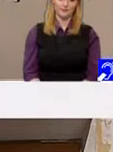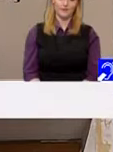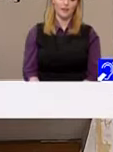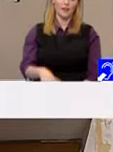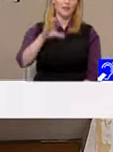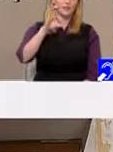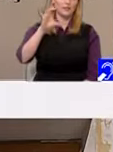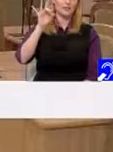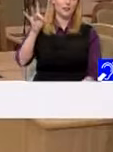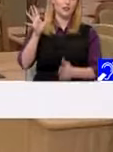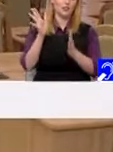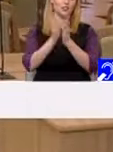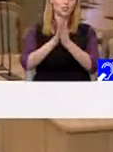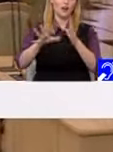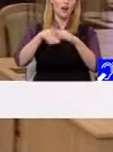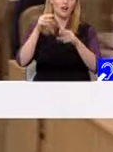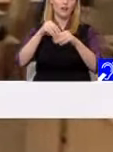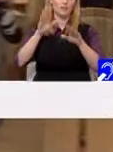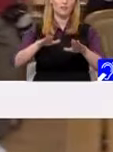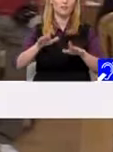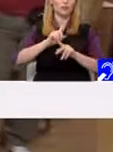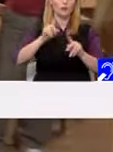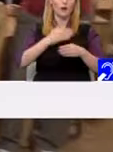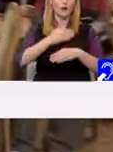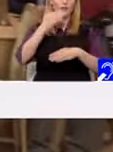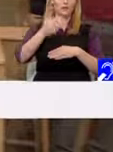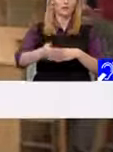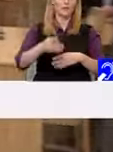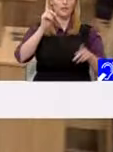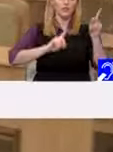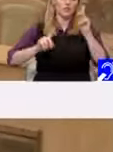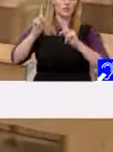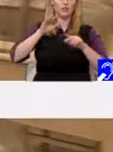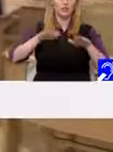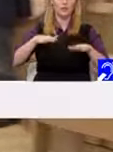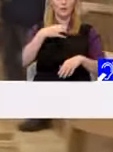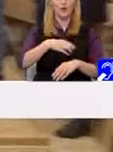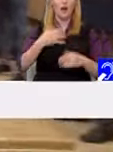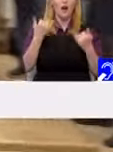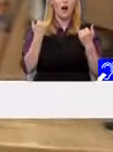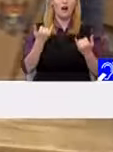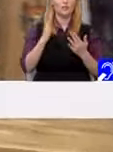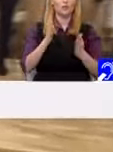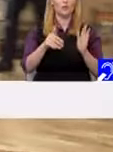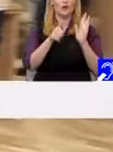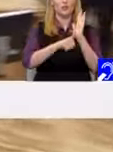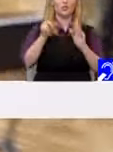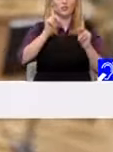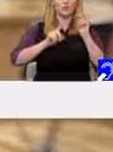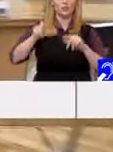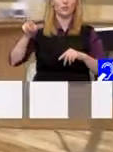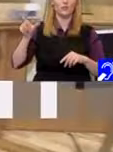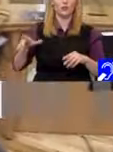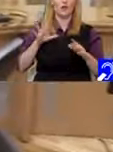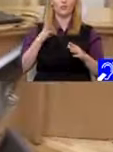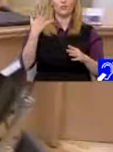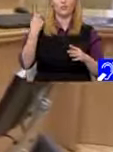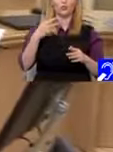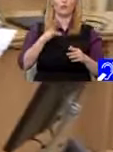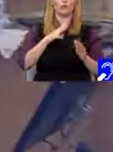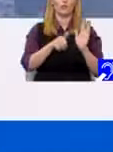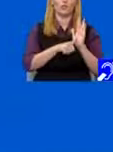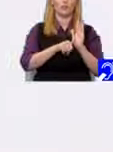Silvia Radu le cere aleșilor locali să nu mai întârzie la ședințele Consiliului Municipal. Astăzi doar 6 consilieri din cei 51 au fost